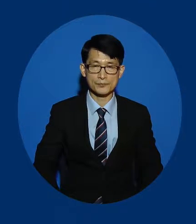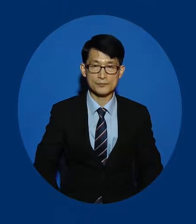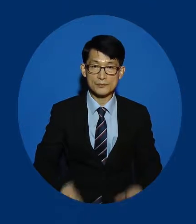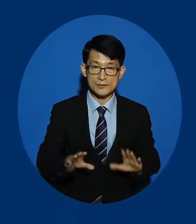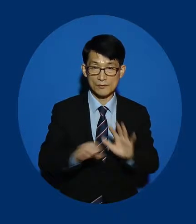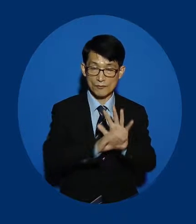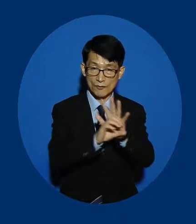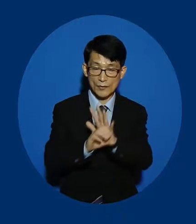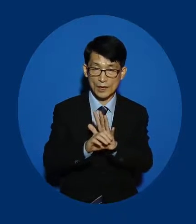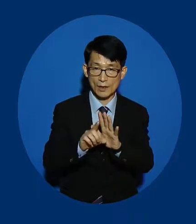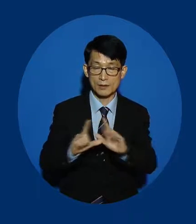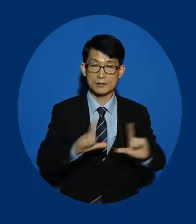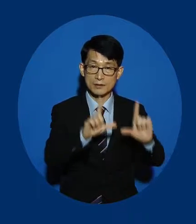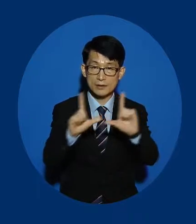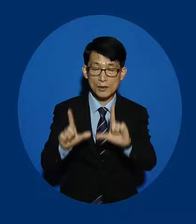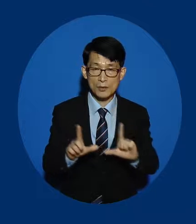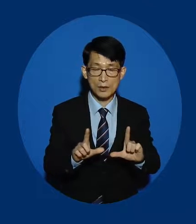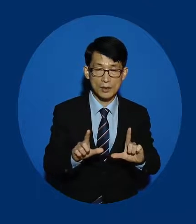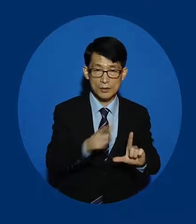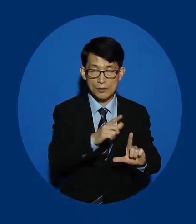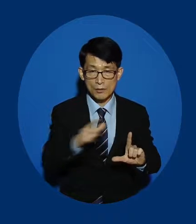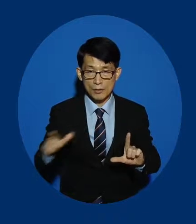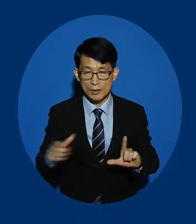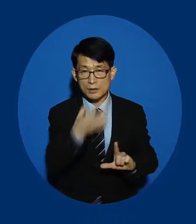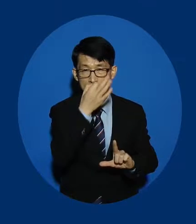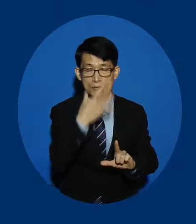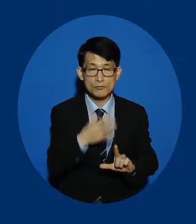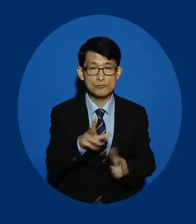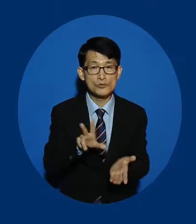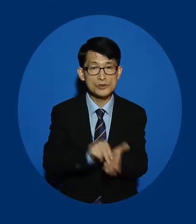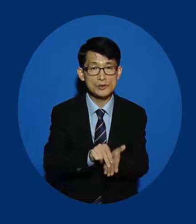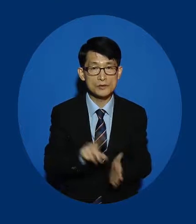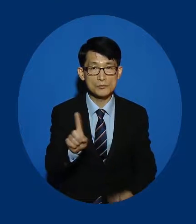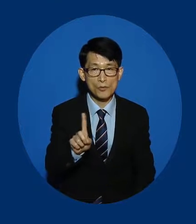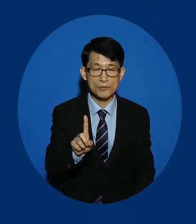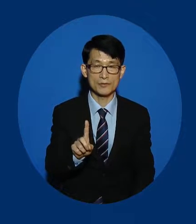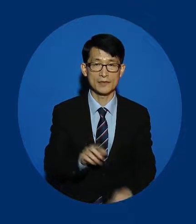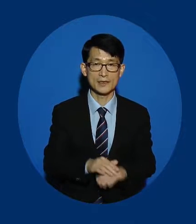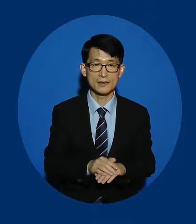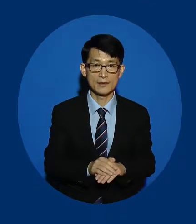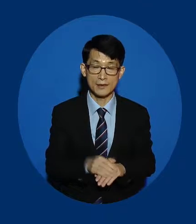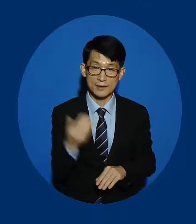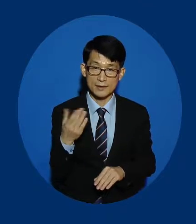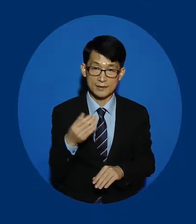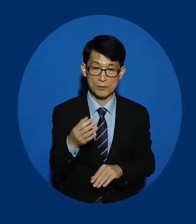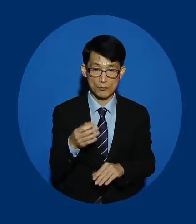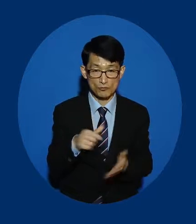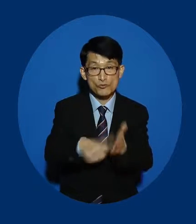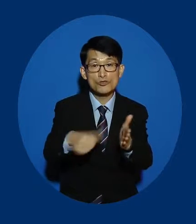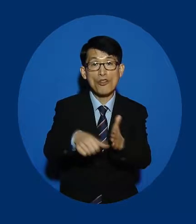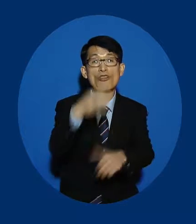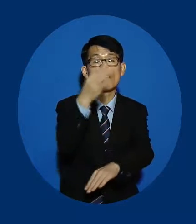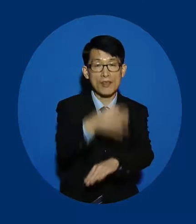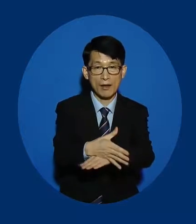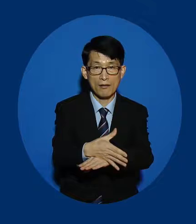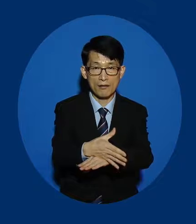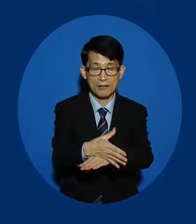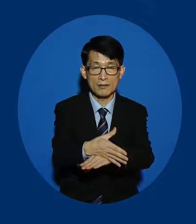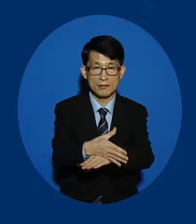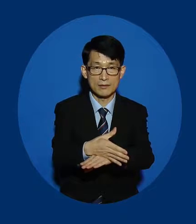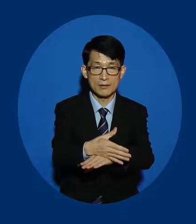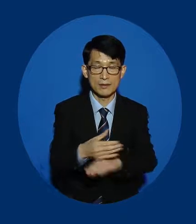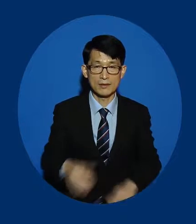그 삶에 있어서 변화를 맞았는데, 그중에 중요한 것 중에 하나가 우리 그 쇼핑 문제, 배민으로